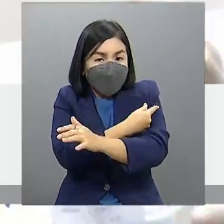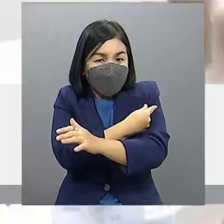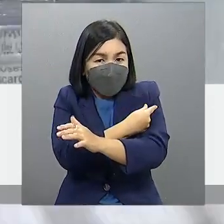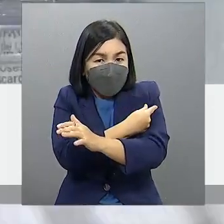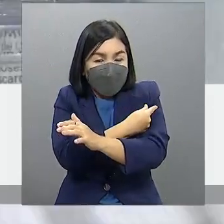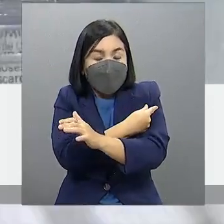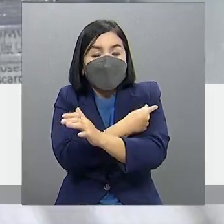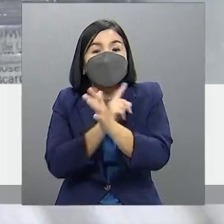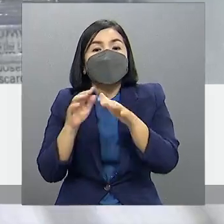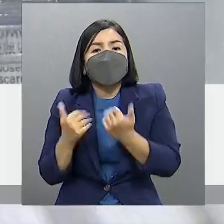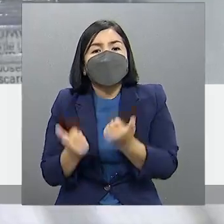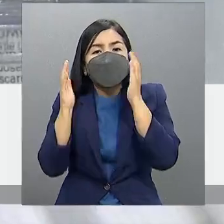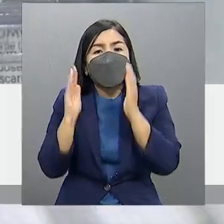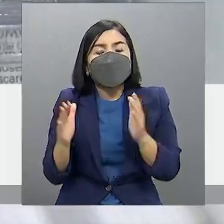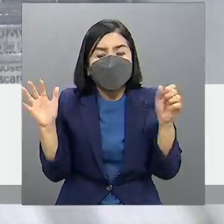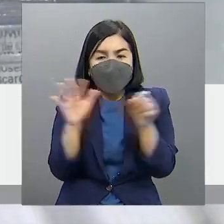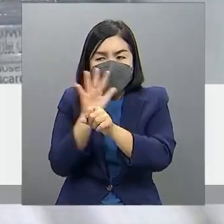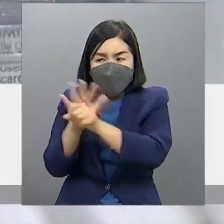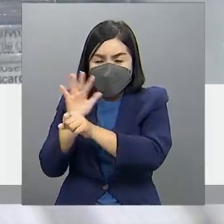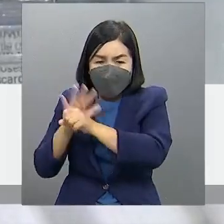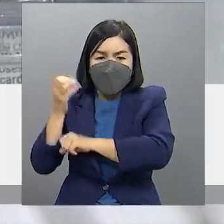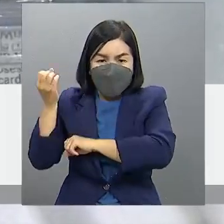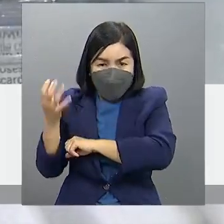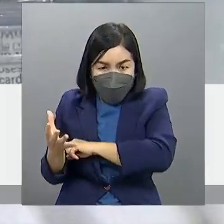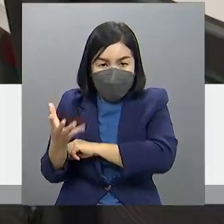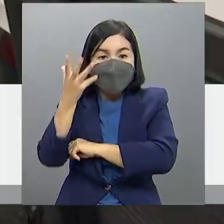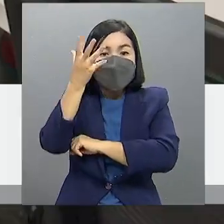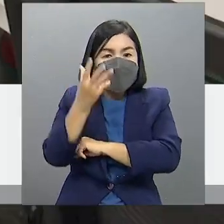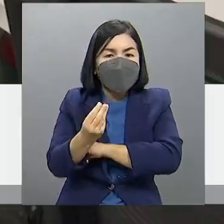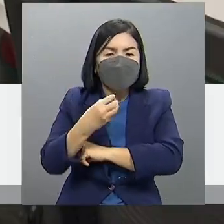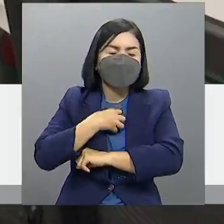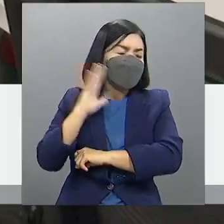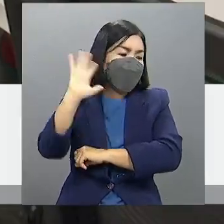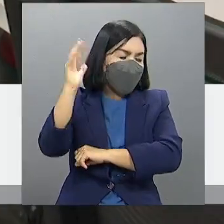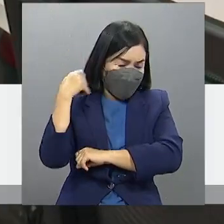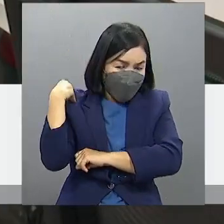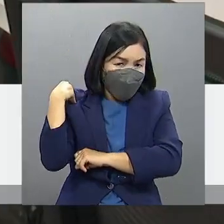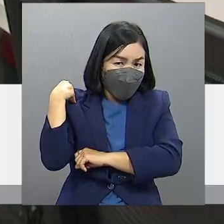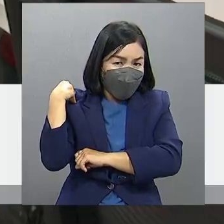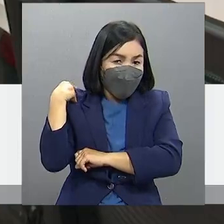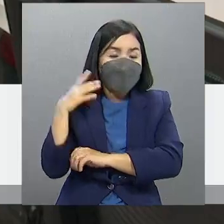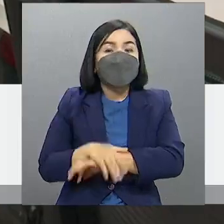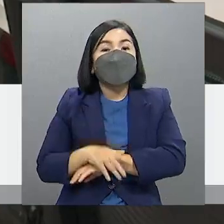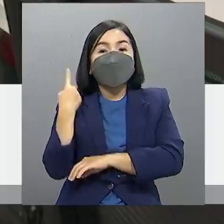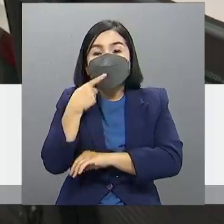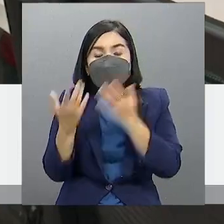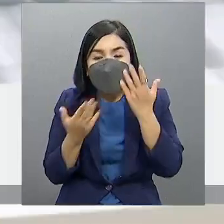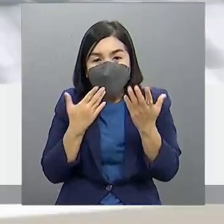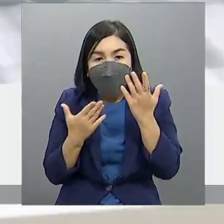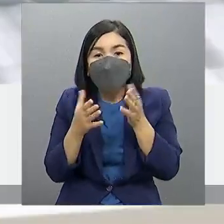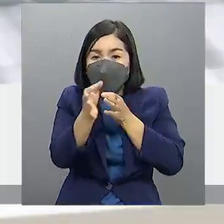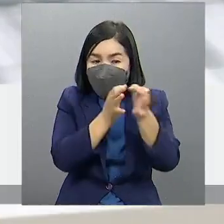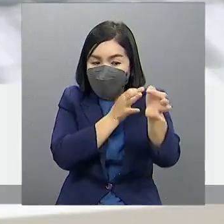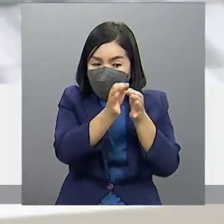ตอนนี้คนรับไปจำนวนมากแล้วจะเหลือสิ่งที่ไม่อยากมารับวัคซีนจึงขอให้ฝ่ายที่เกี่ยวข้องเร่งทำความเข้าใจกับประชา